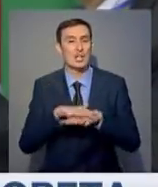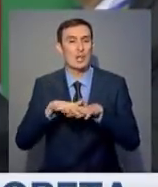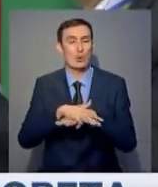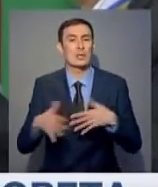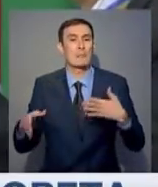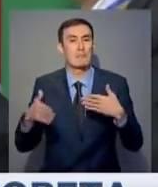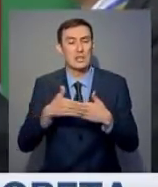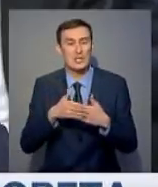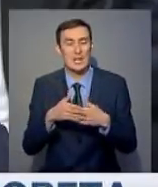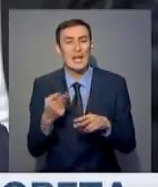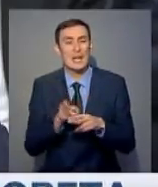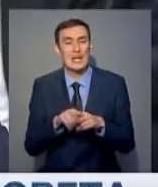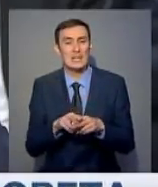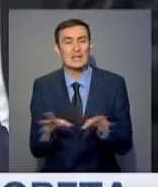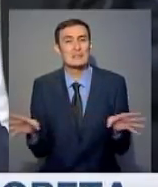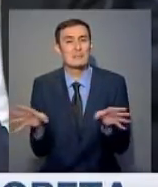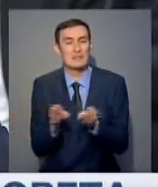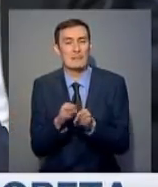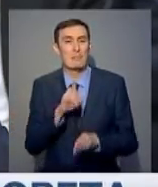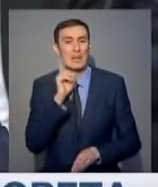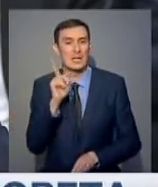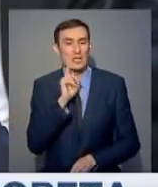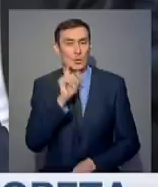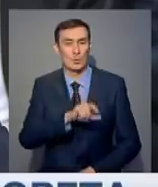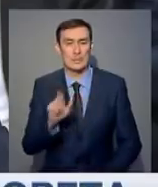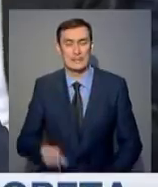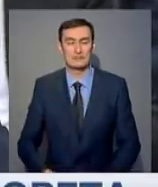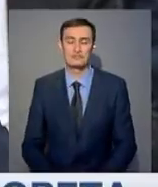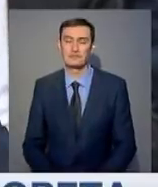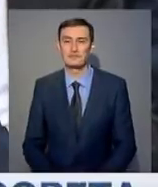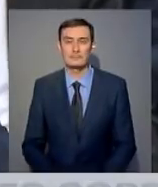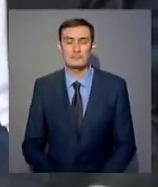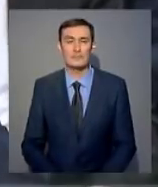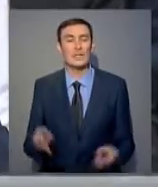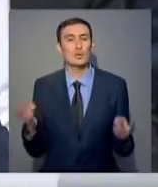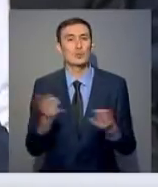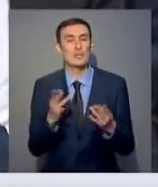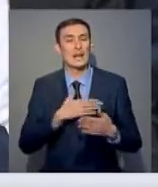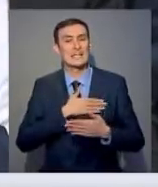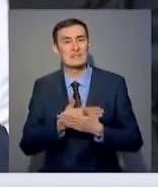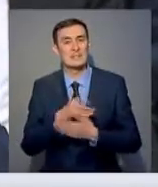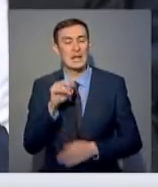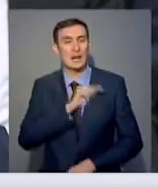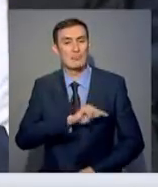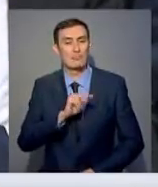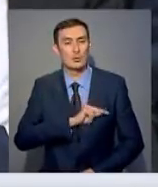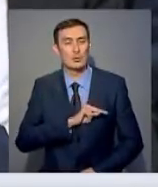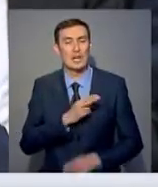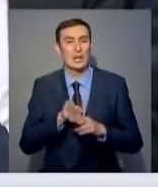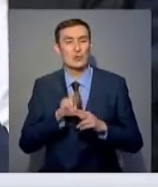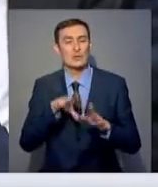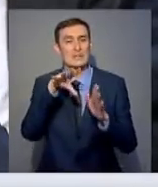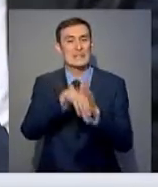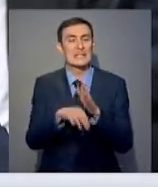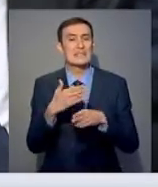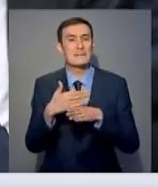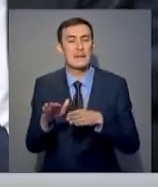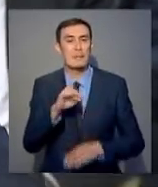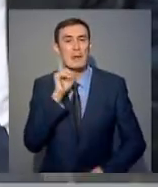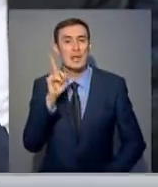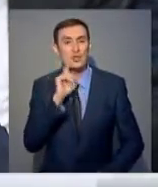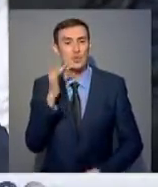сплотить молодых людей сжал свой сад на подскажу снова следует активизировать работу касающуюся сферы молодежной